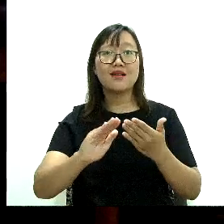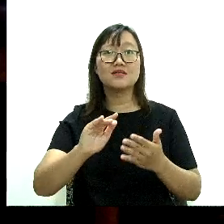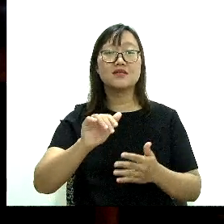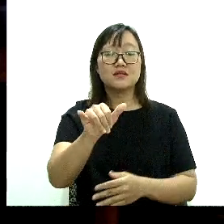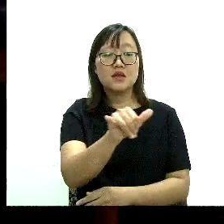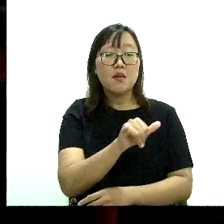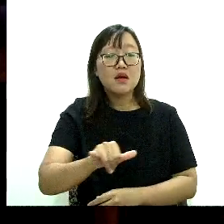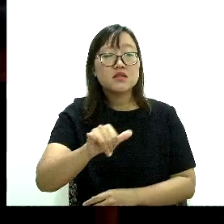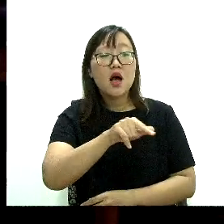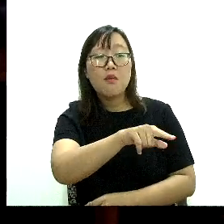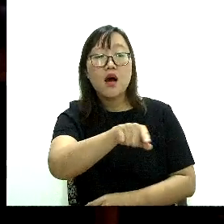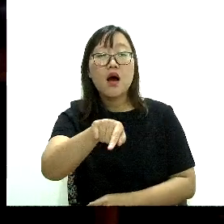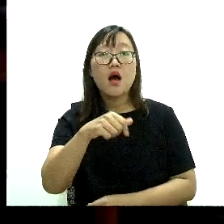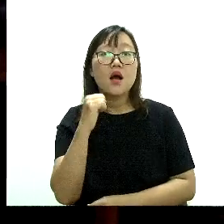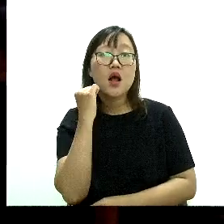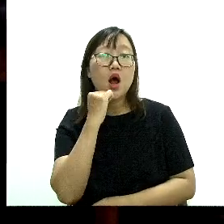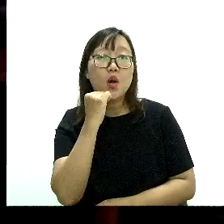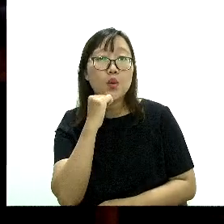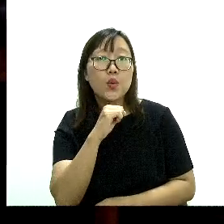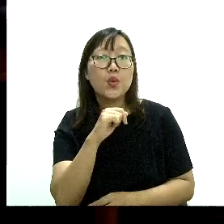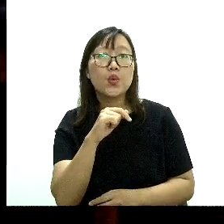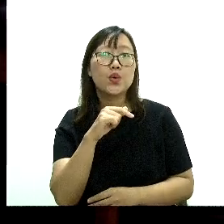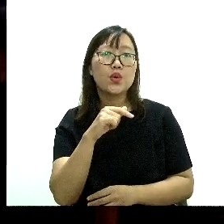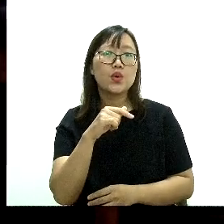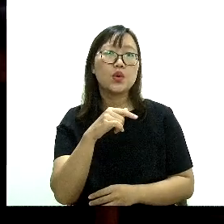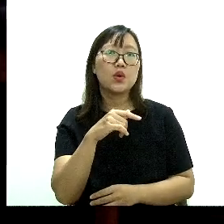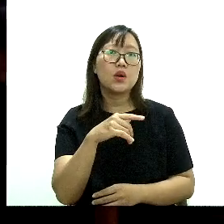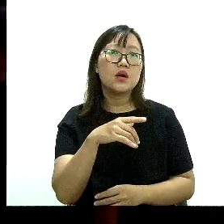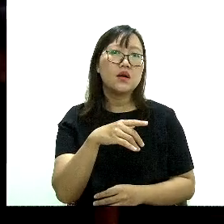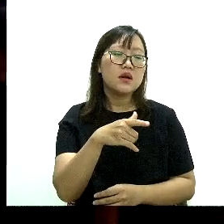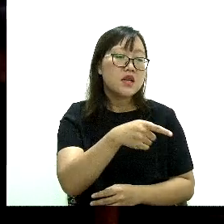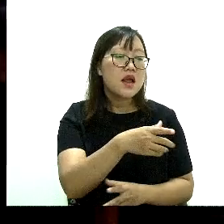kasih demi kesejahteraan bersama.